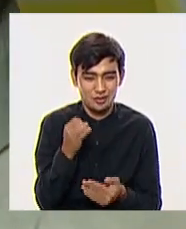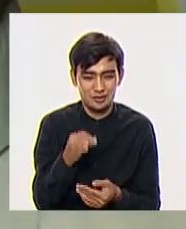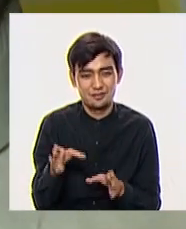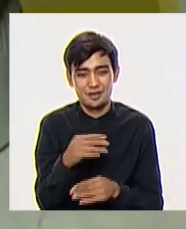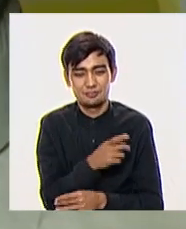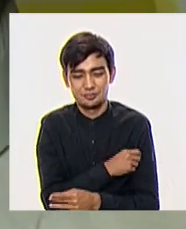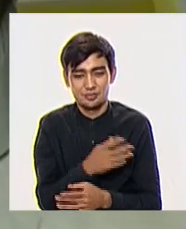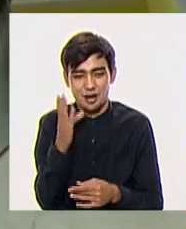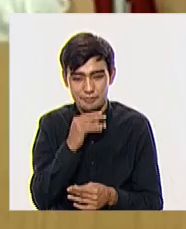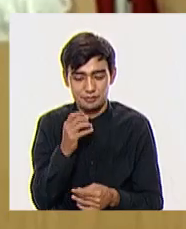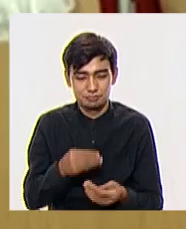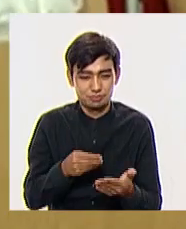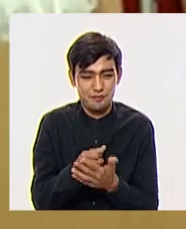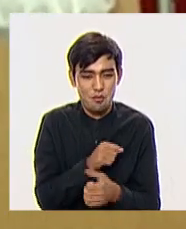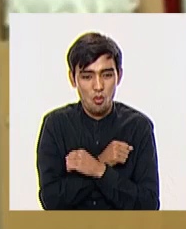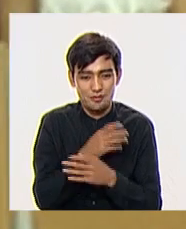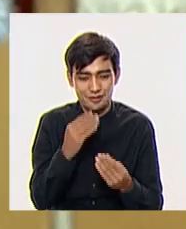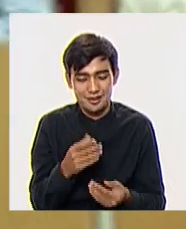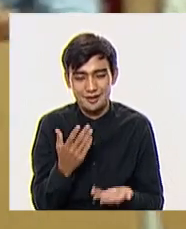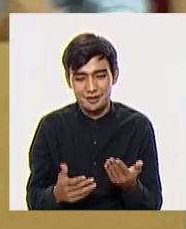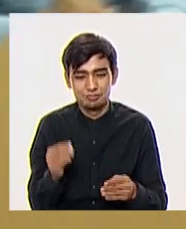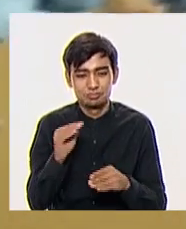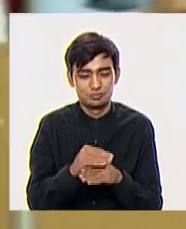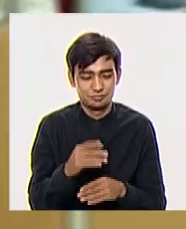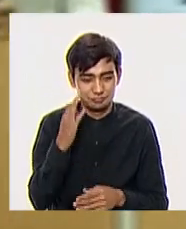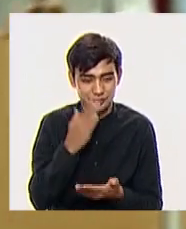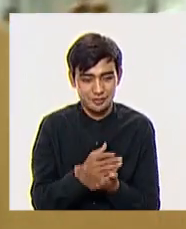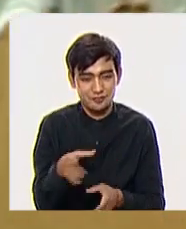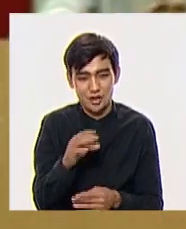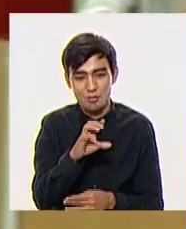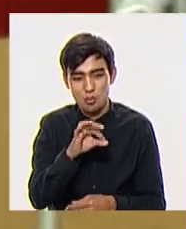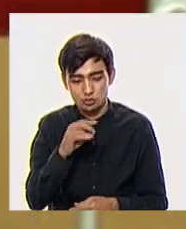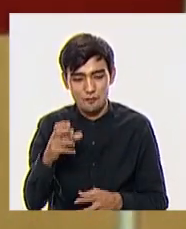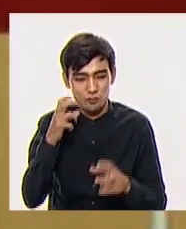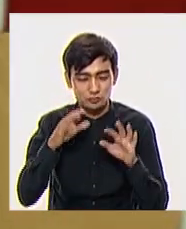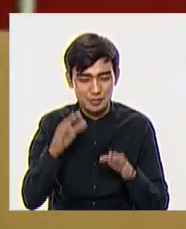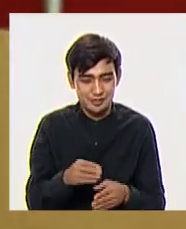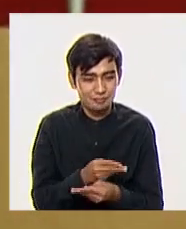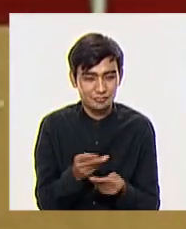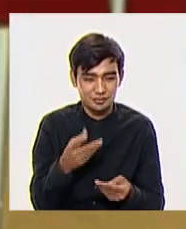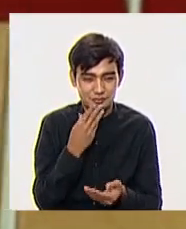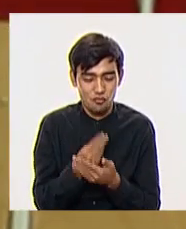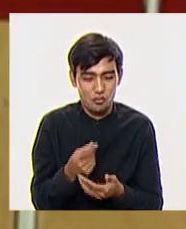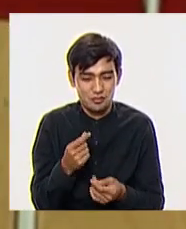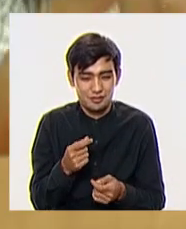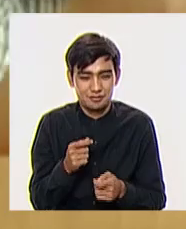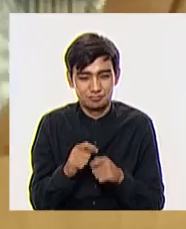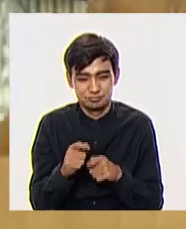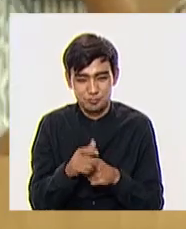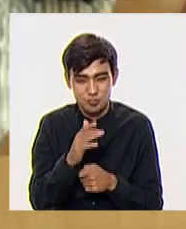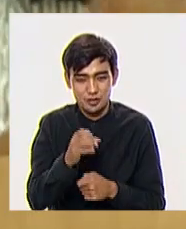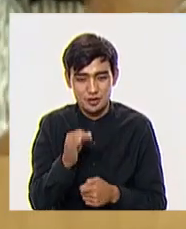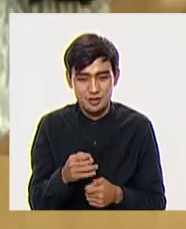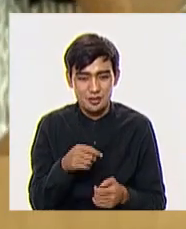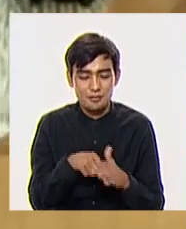смогут рассчитывать на оплачиваемые выходные или надбавку. Все эти бонусы вузы будут обеспечивать, исходя из своих финансовых возможностей.